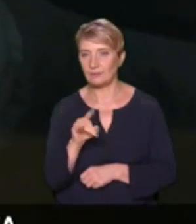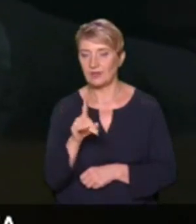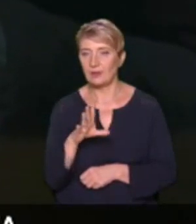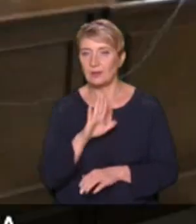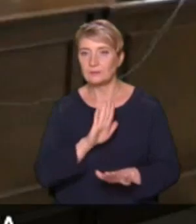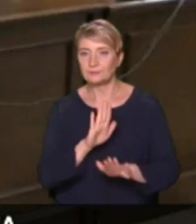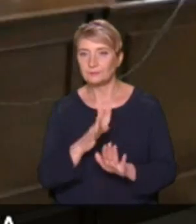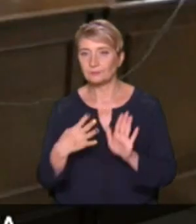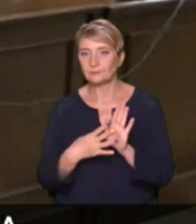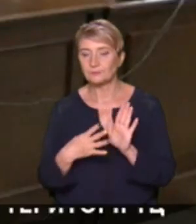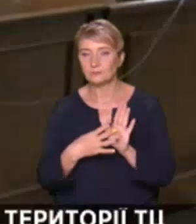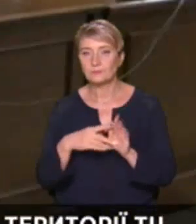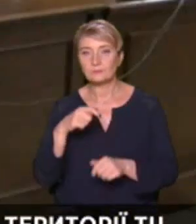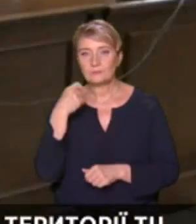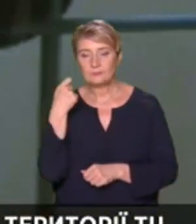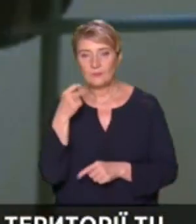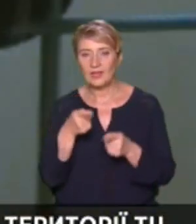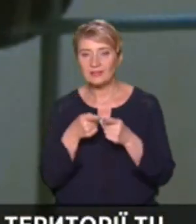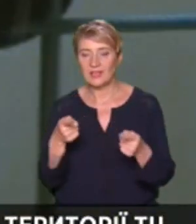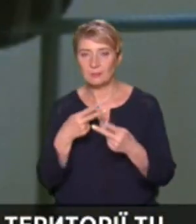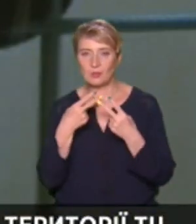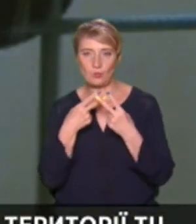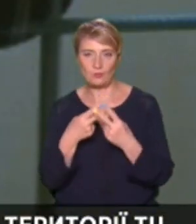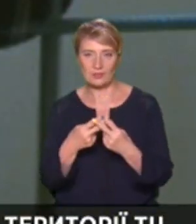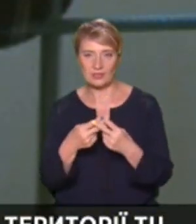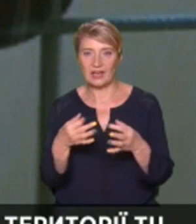відбуває 9-річний термін ув'язнення.